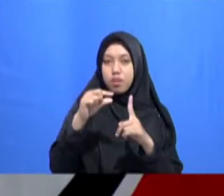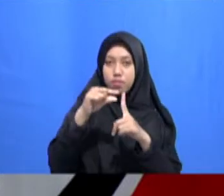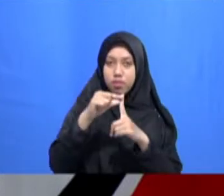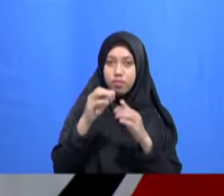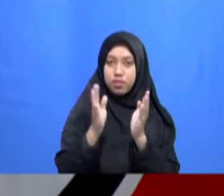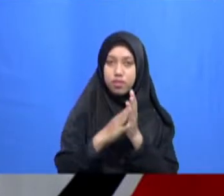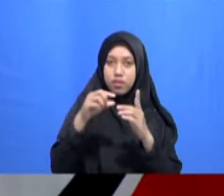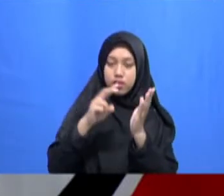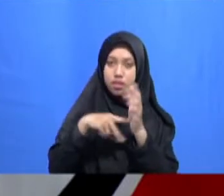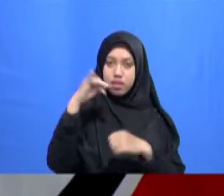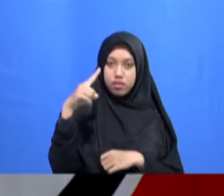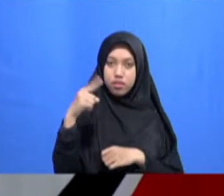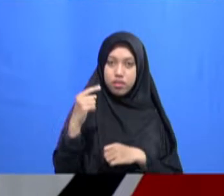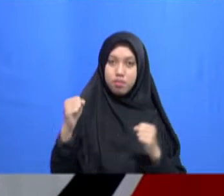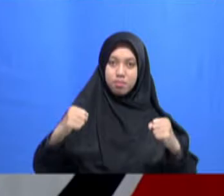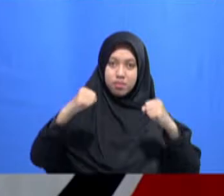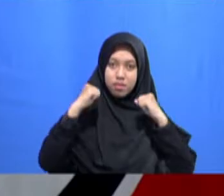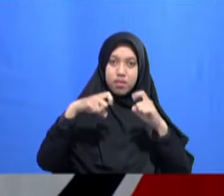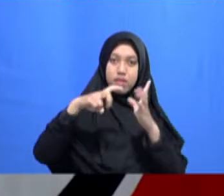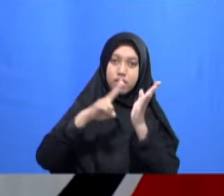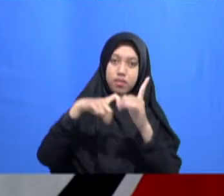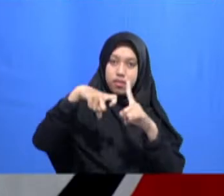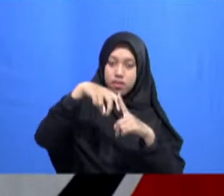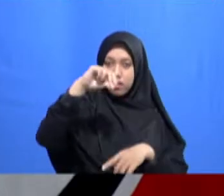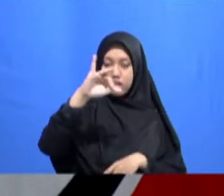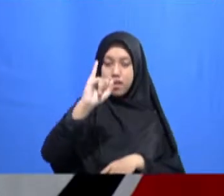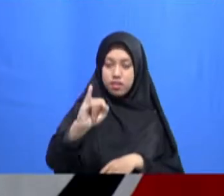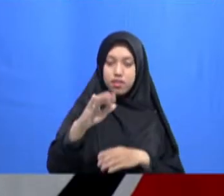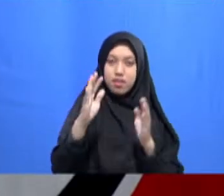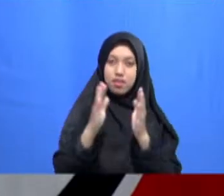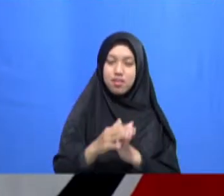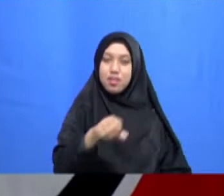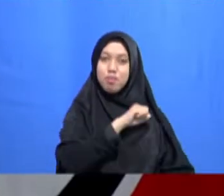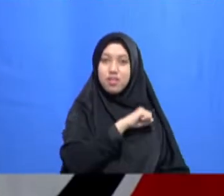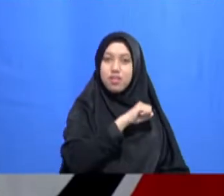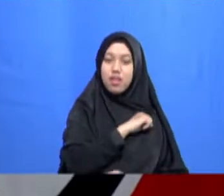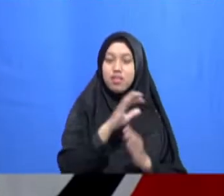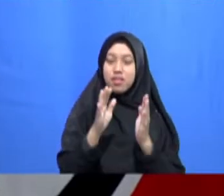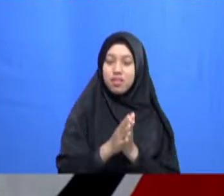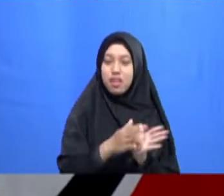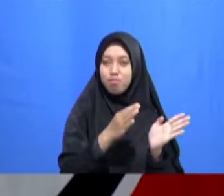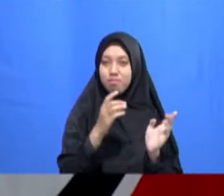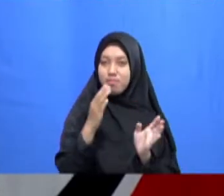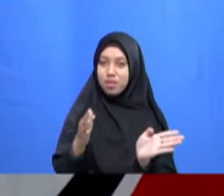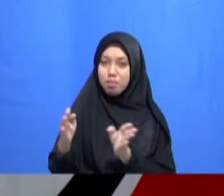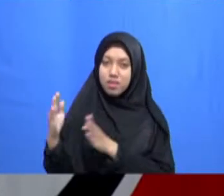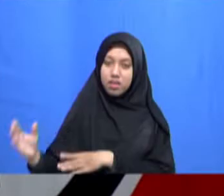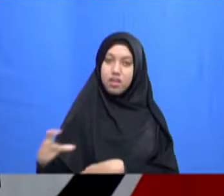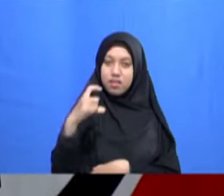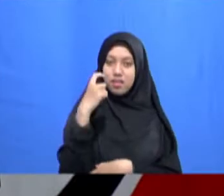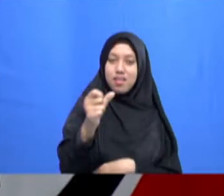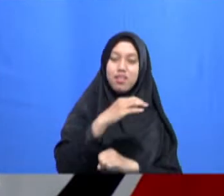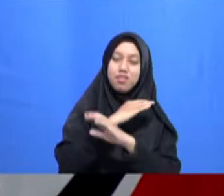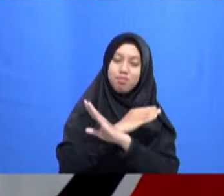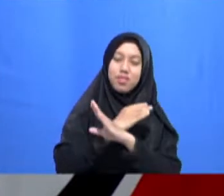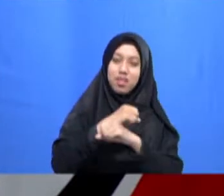nasional, memperkokoh negara kesatuan Republik Indonesia dan kebangsaan, serta kebijakan dan strategi penanganan